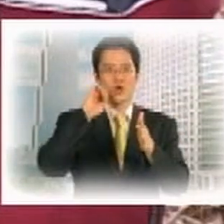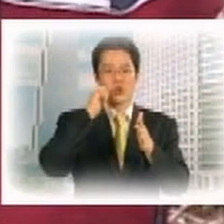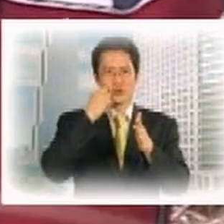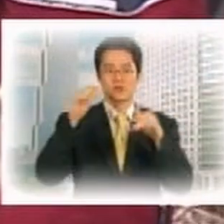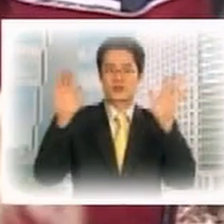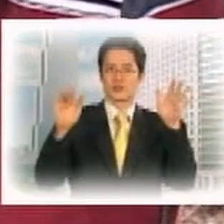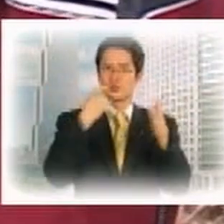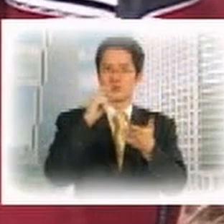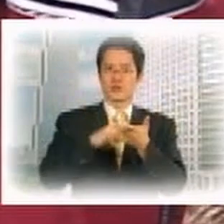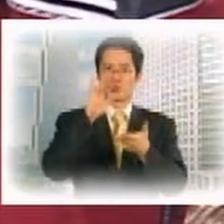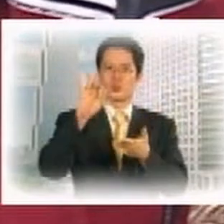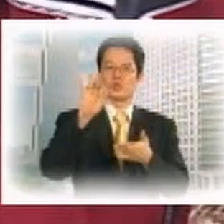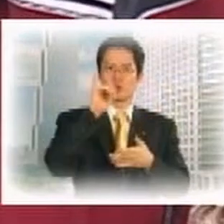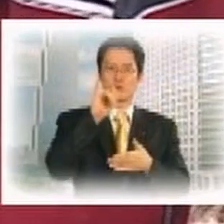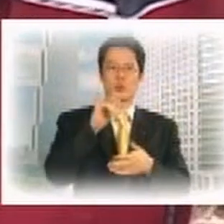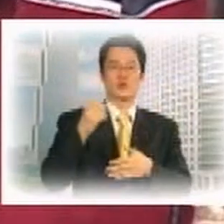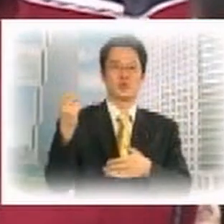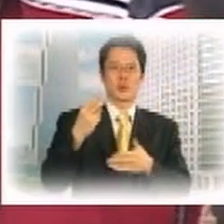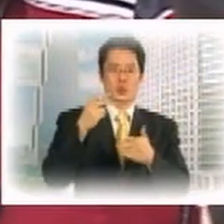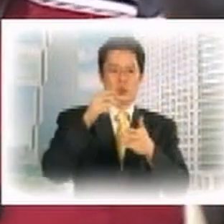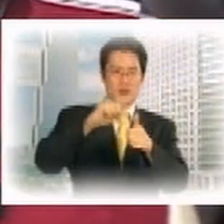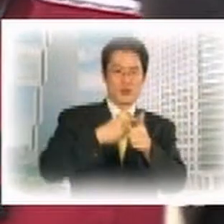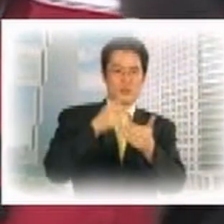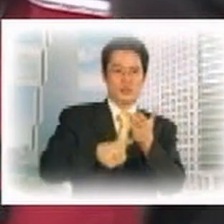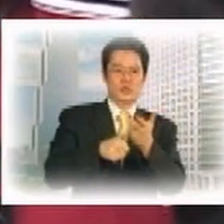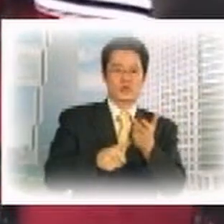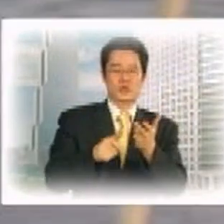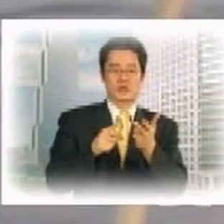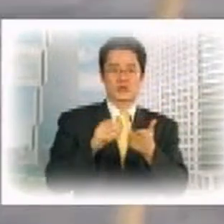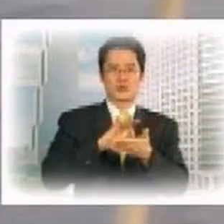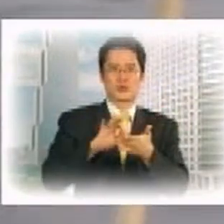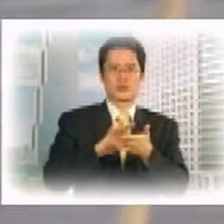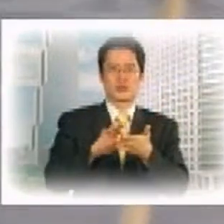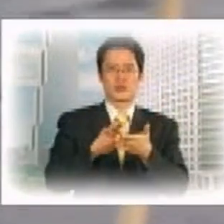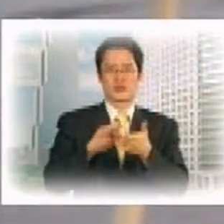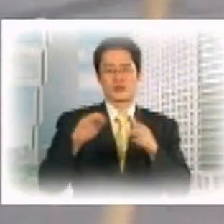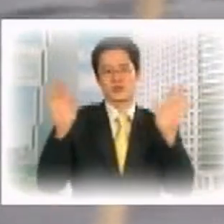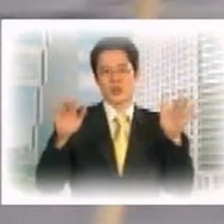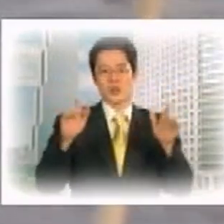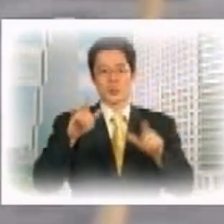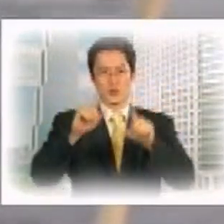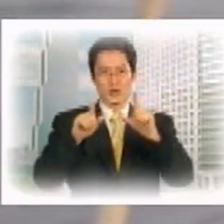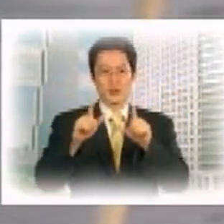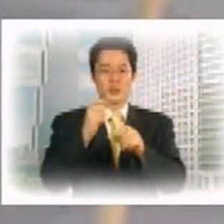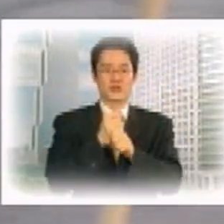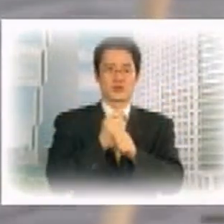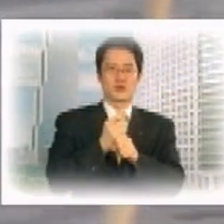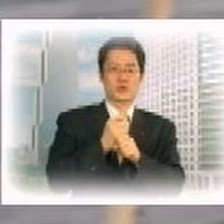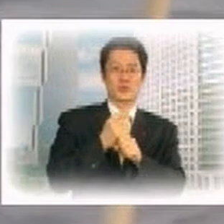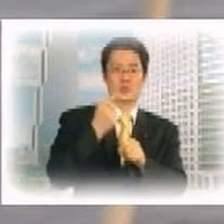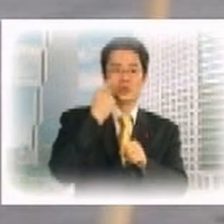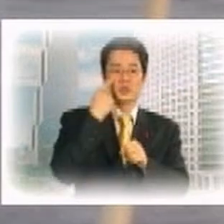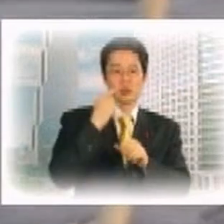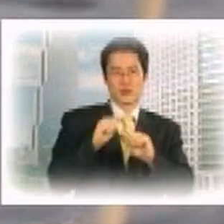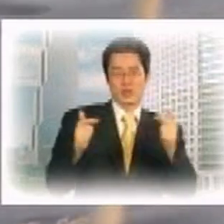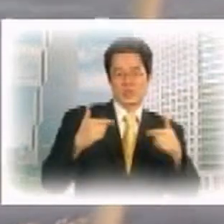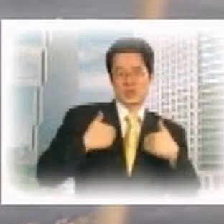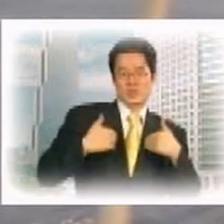자연물을 이용해 직접 새 무형을 만들어보는 등 양재천의 생태계를 체험학습으로 이해해보는 흥미로운 시간입니다.